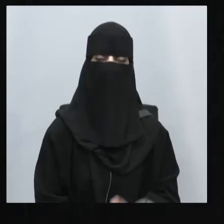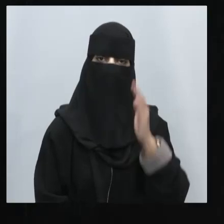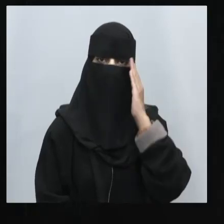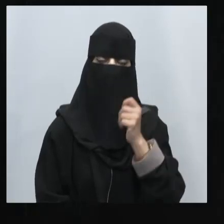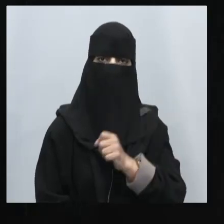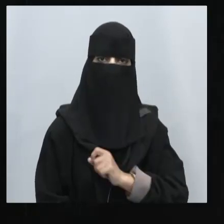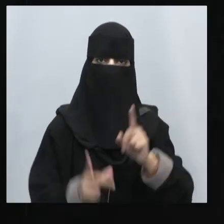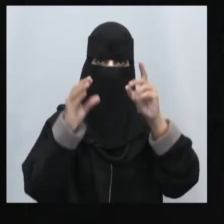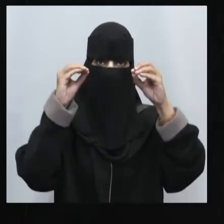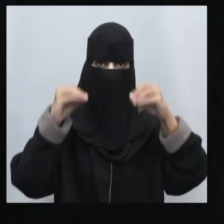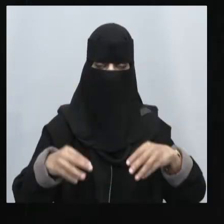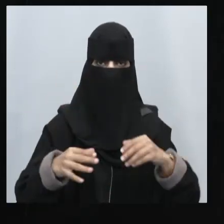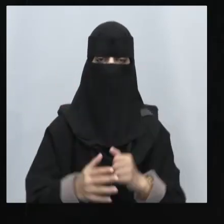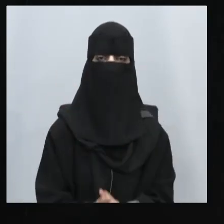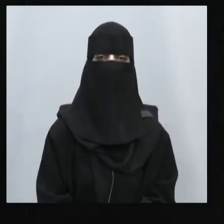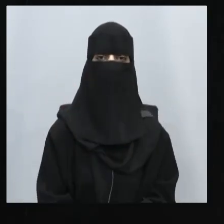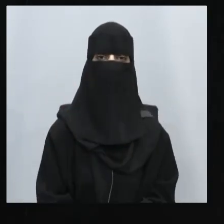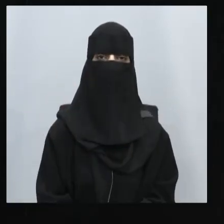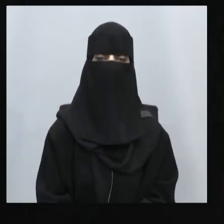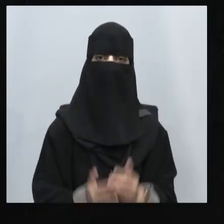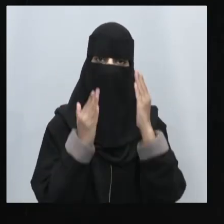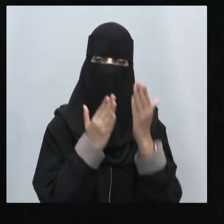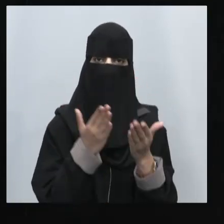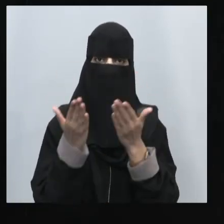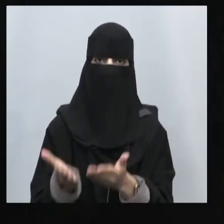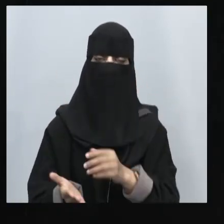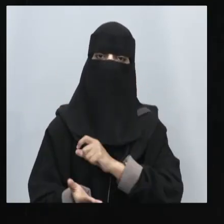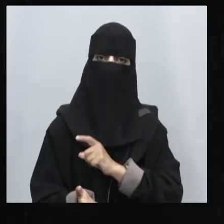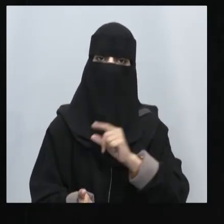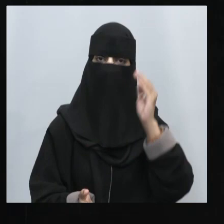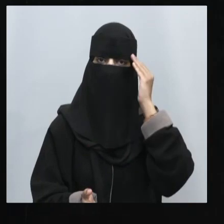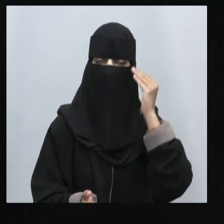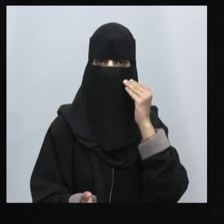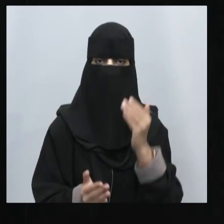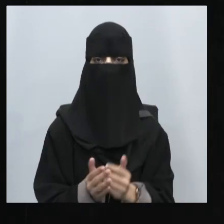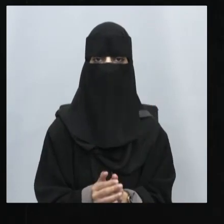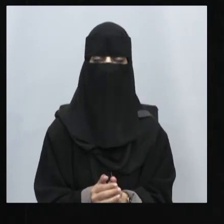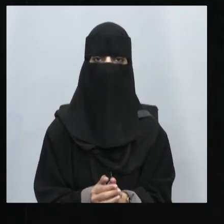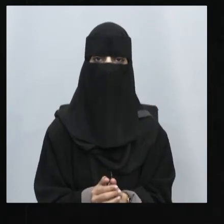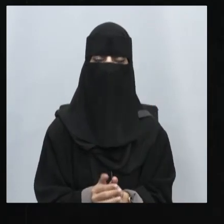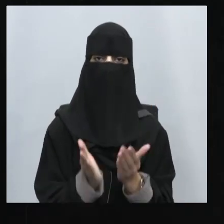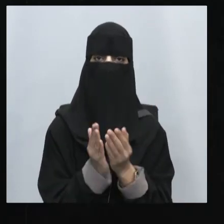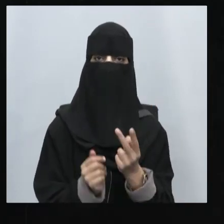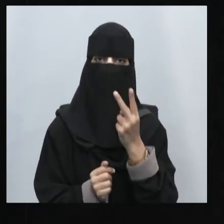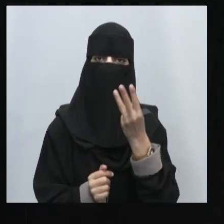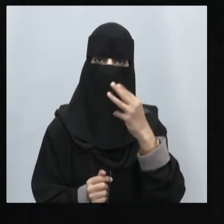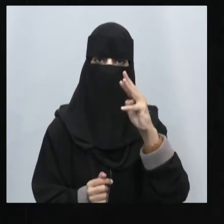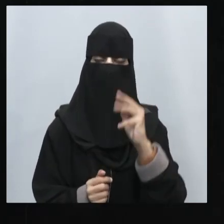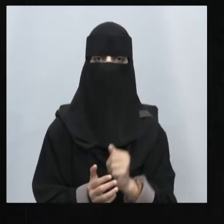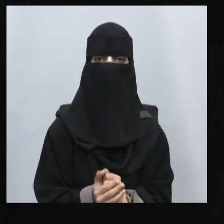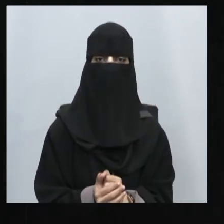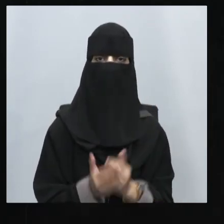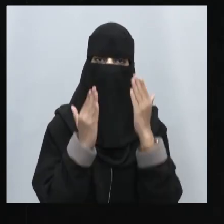السلام عليكم ورحمه الله وبركاته اهلا وسهلا طلابي وطالباتي الاعزاء بالصف الثاني متوسط